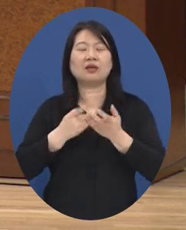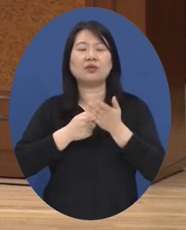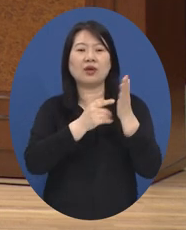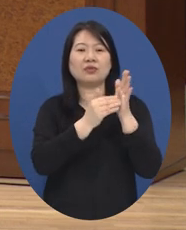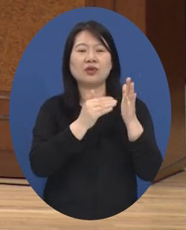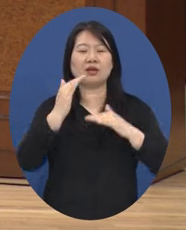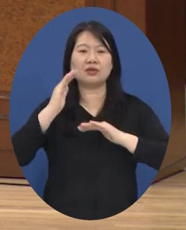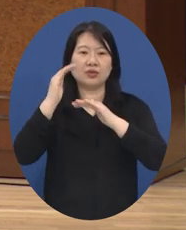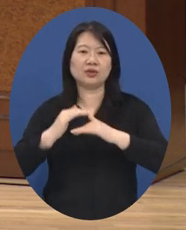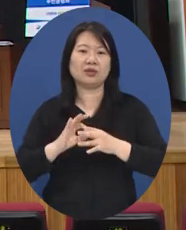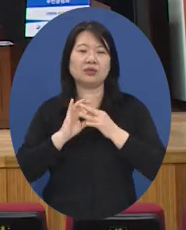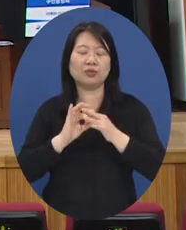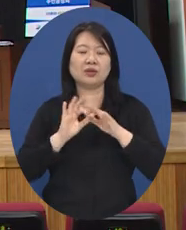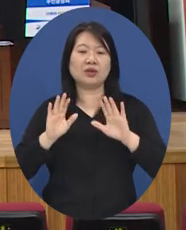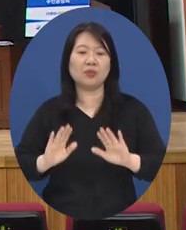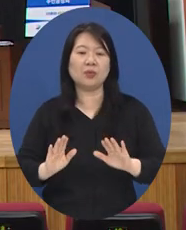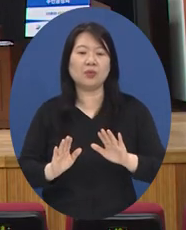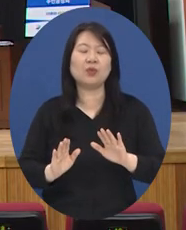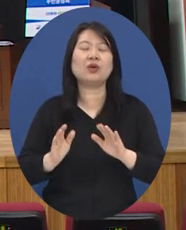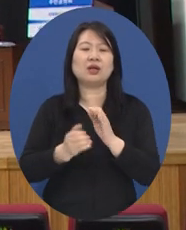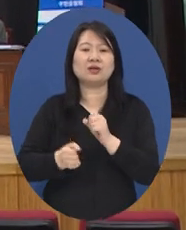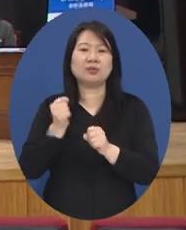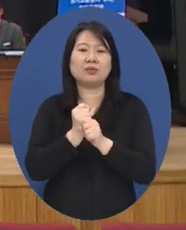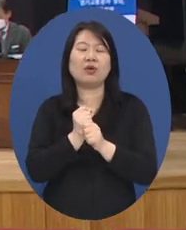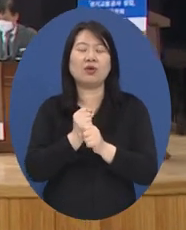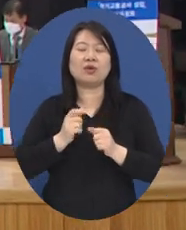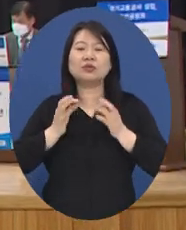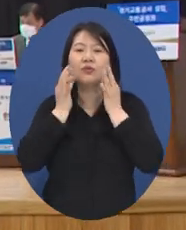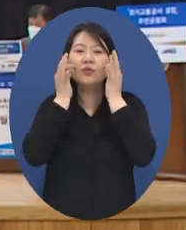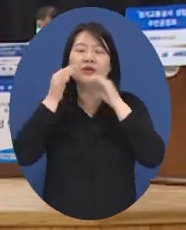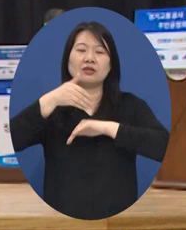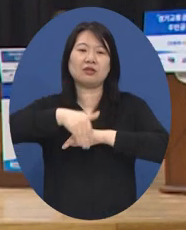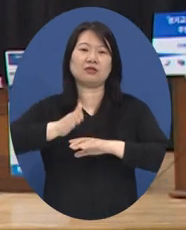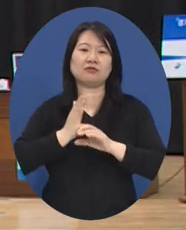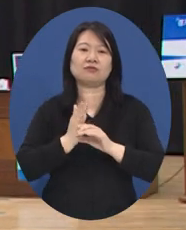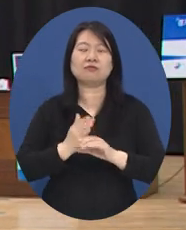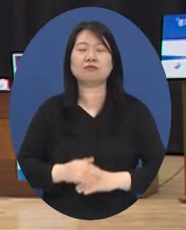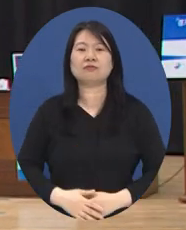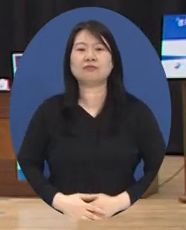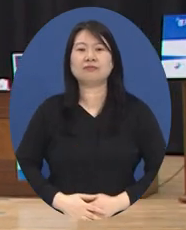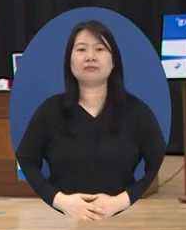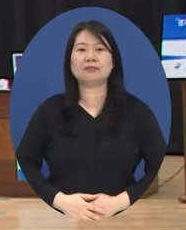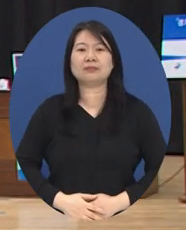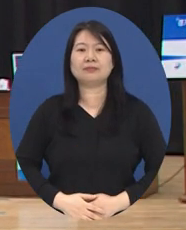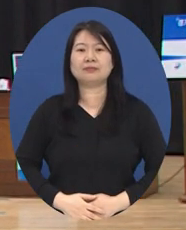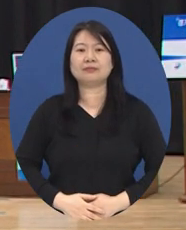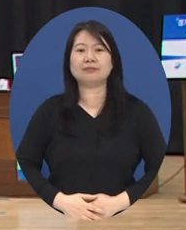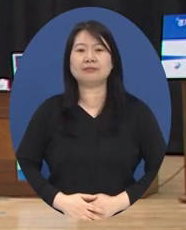절차를 거쳐 올해 공사 출범에 힘쓸 계획입니다. 경기지TV 구영슬입니다.